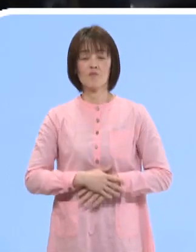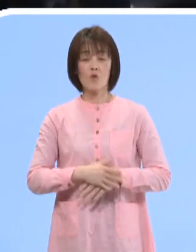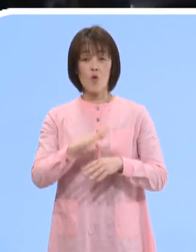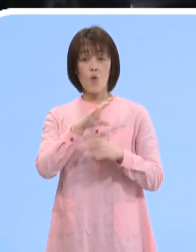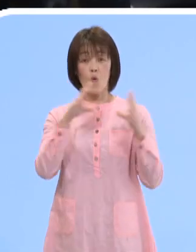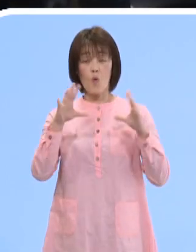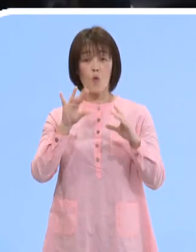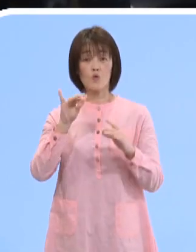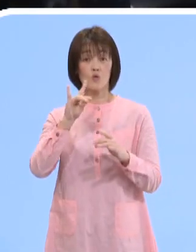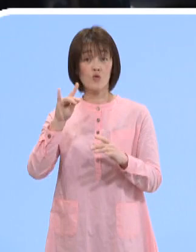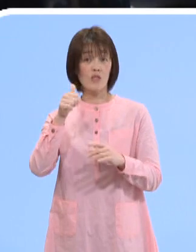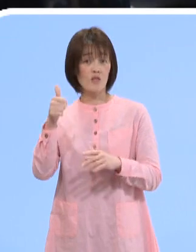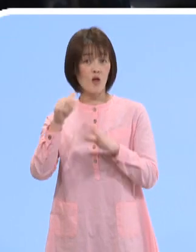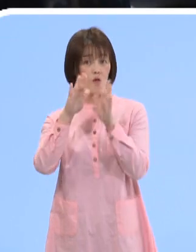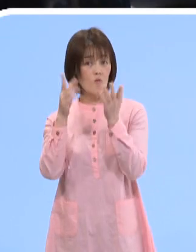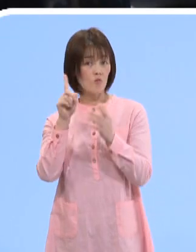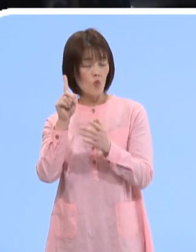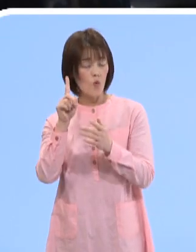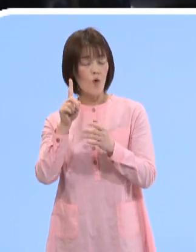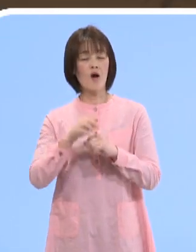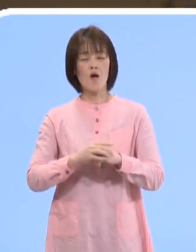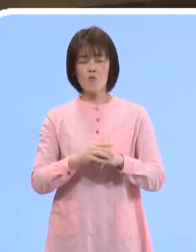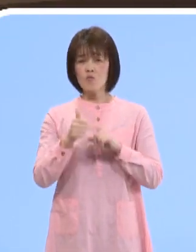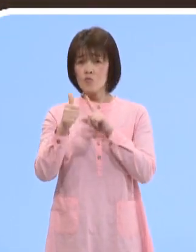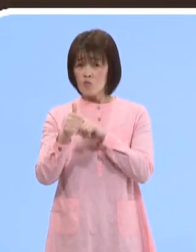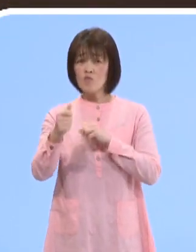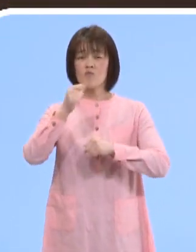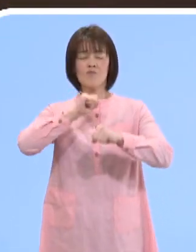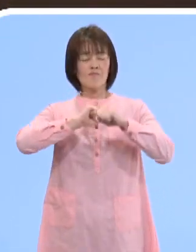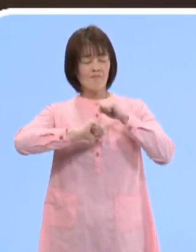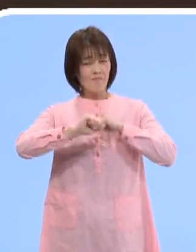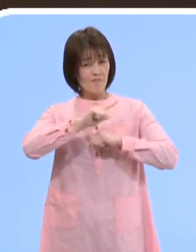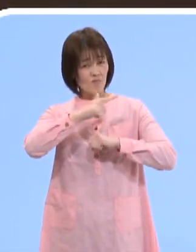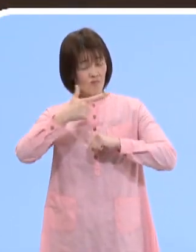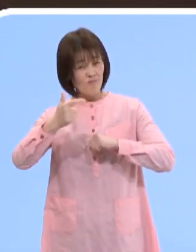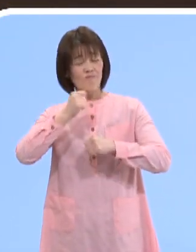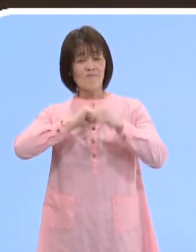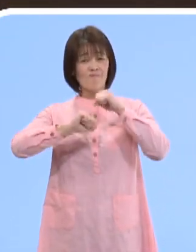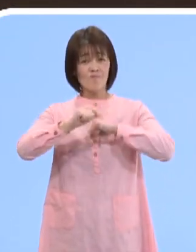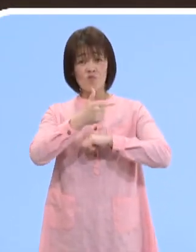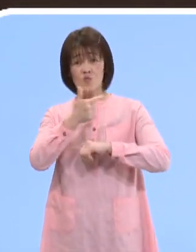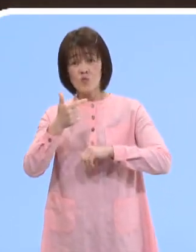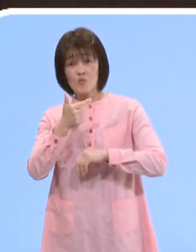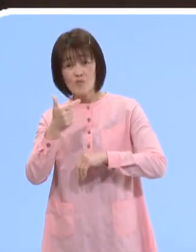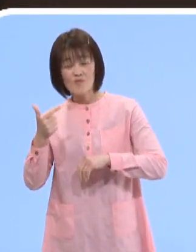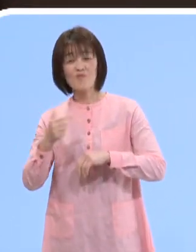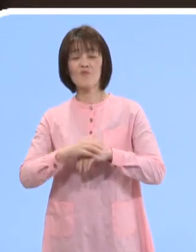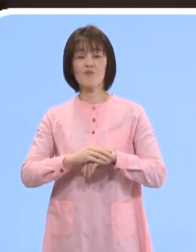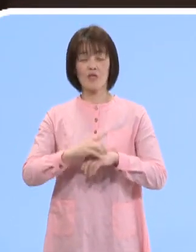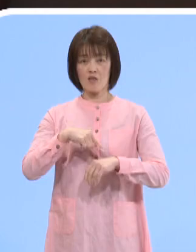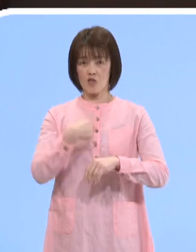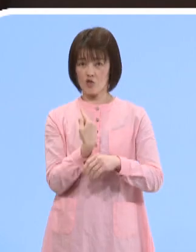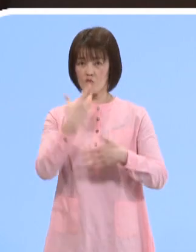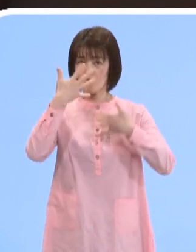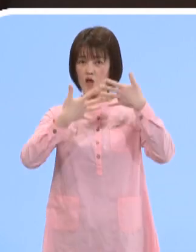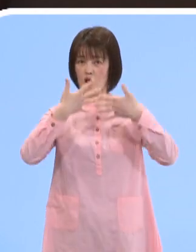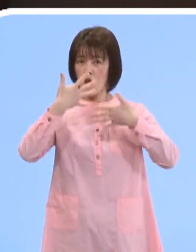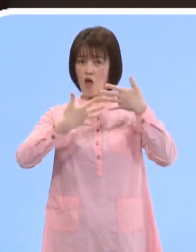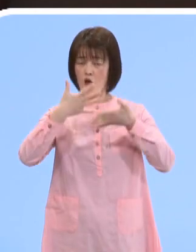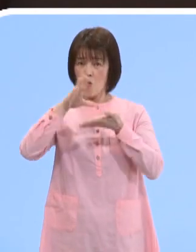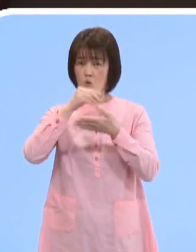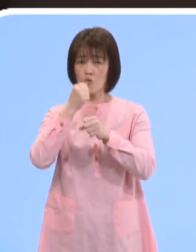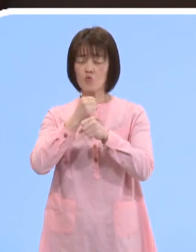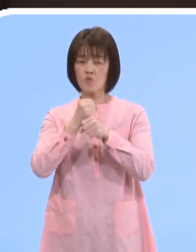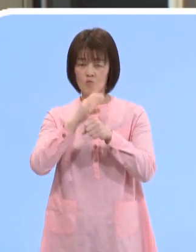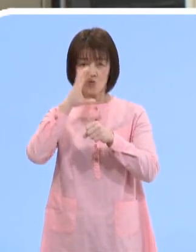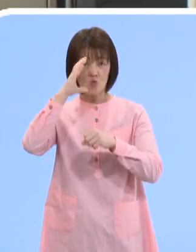構バイタリティのある人だなとは思ってますね。いろんなことにチャレンジして、まあ、自分でその映画祭用に映画を作ってみたりと